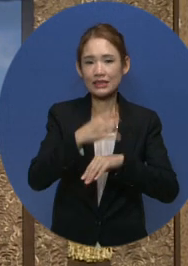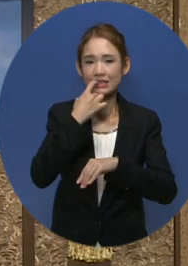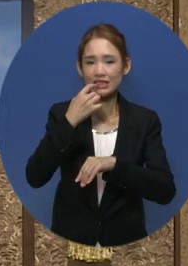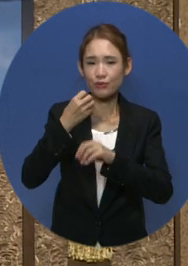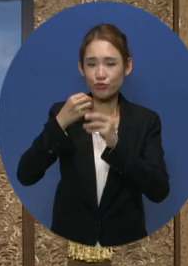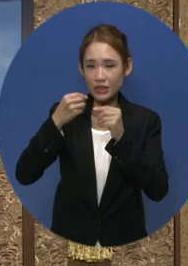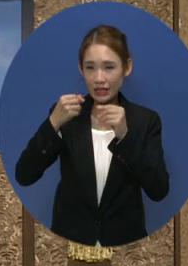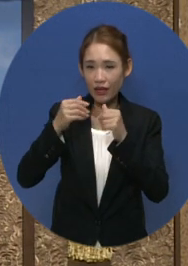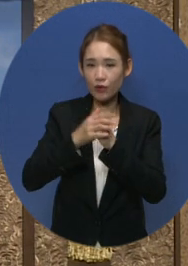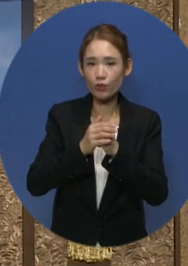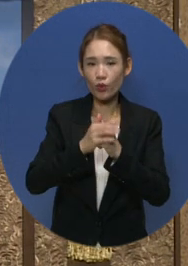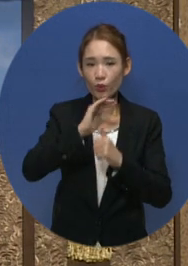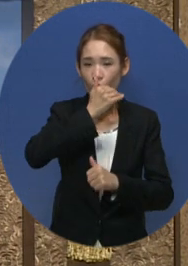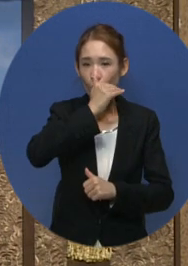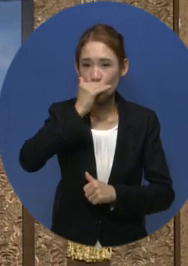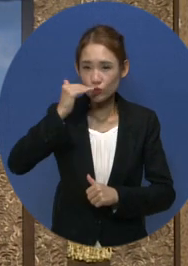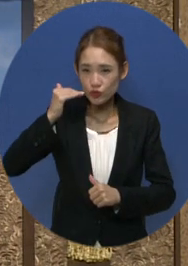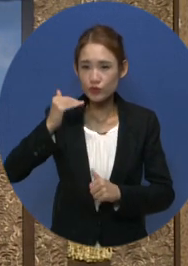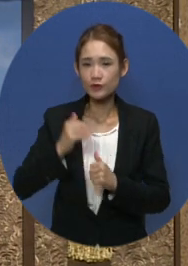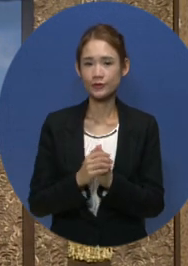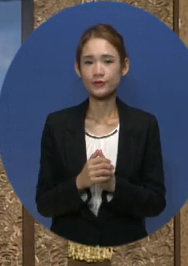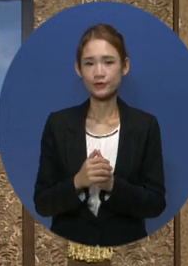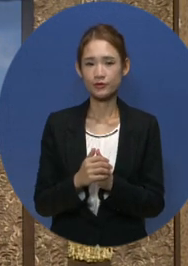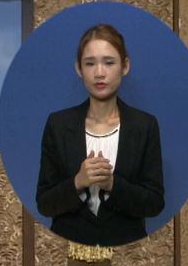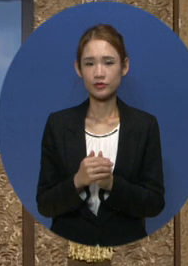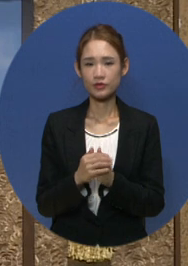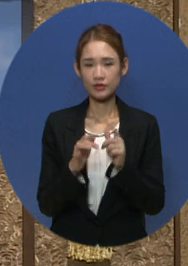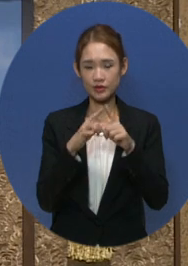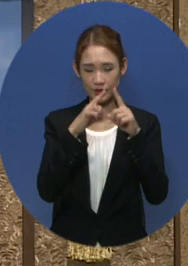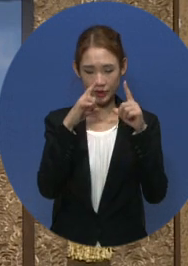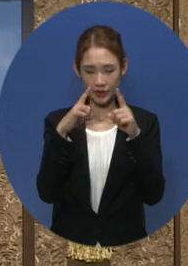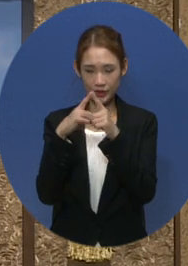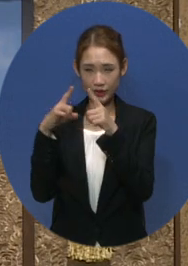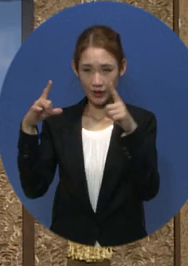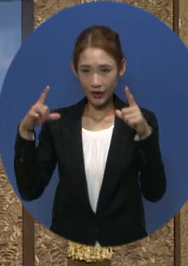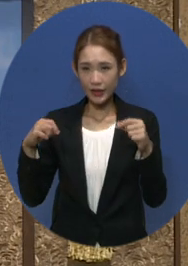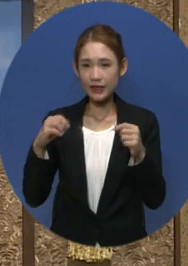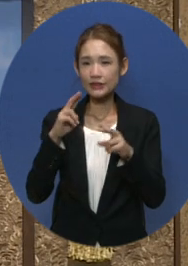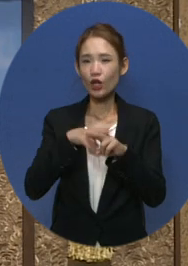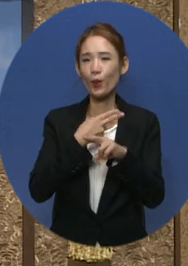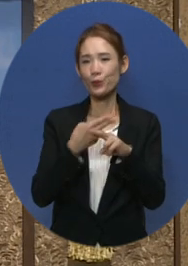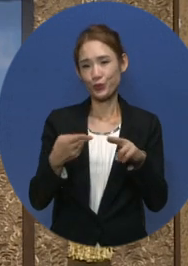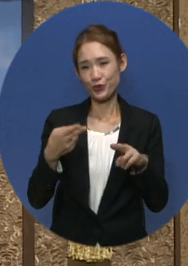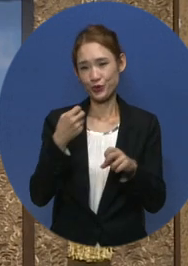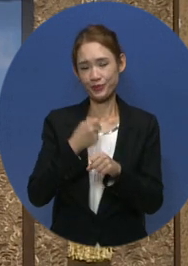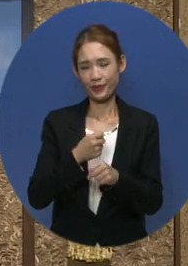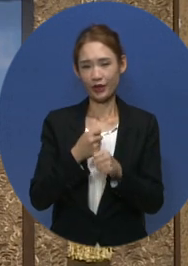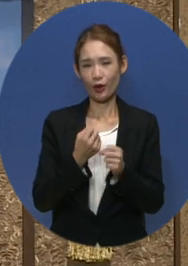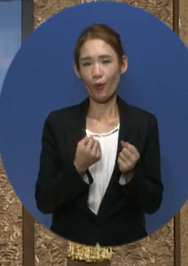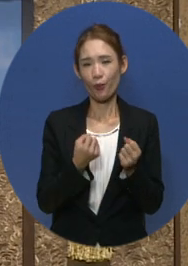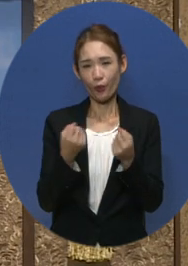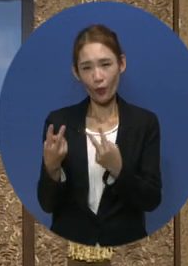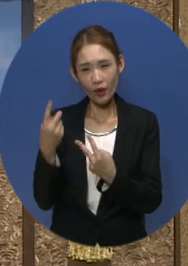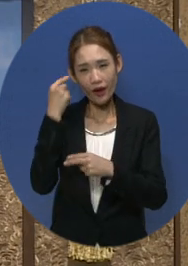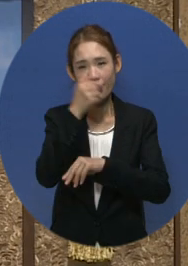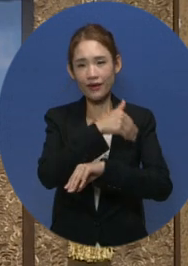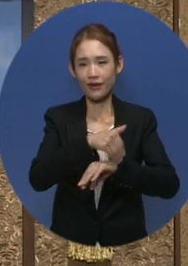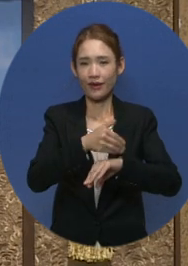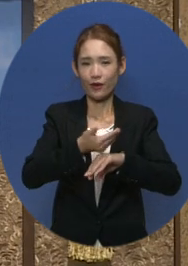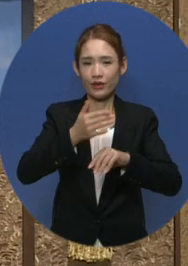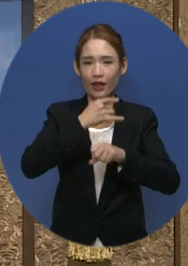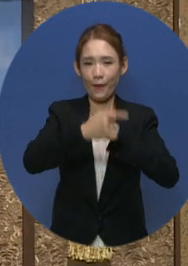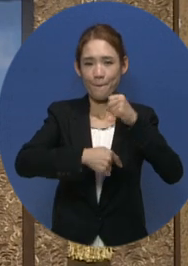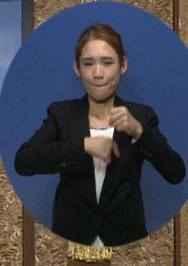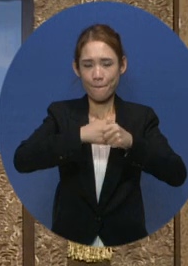밀가루라든지 무슨 이런 옥수수라든지 네. 이런 거를 이제 그 키트를 만들어 가지고 보내려고 그러는데 제가 매년 한 번씩